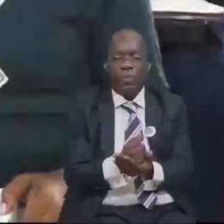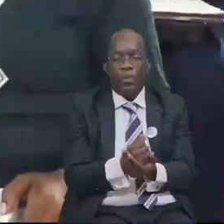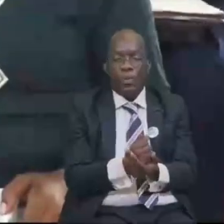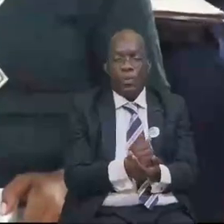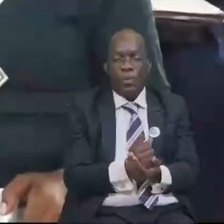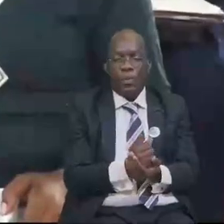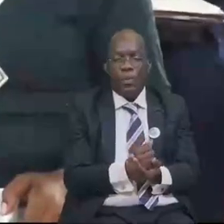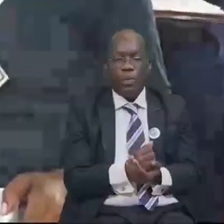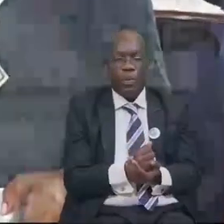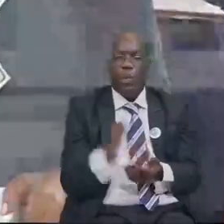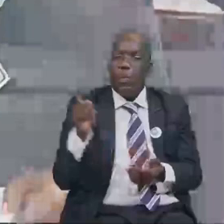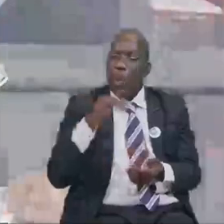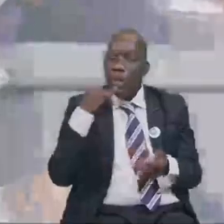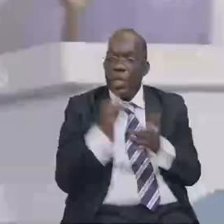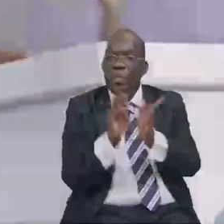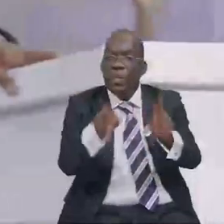De qui est-ce que je parle là-bas?